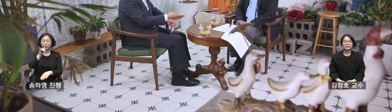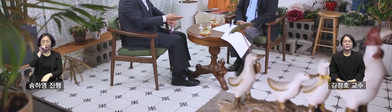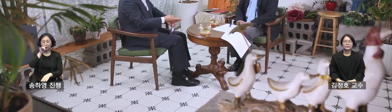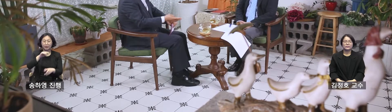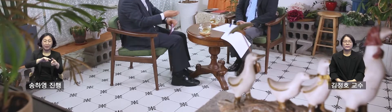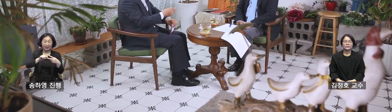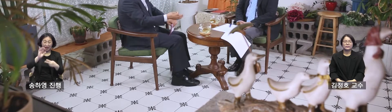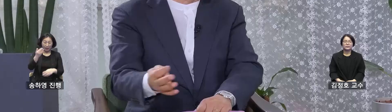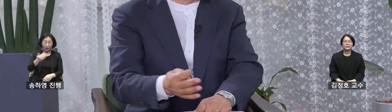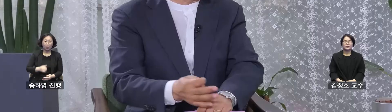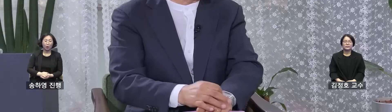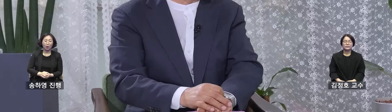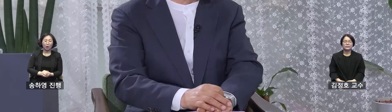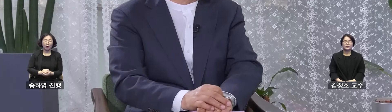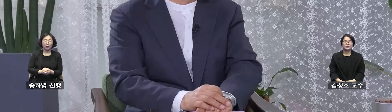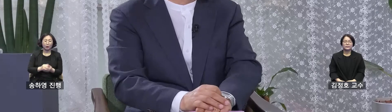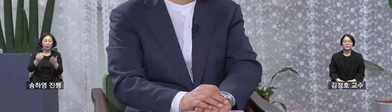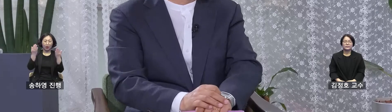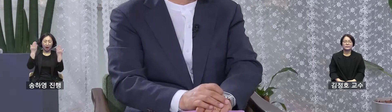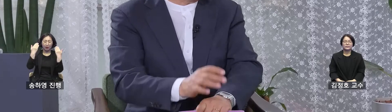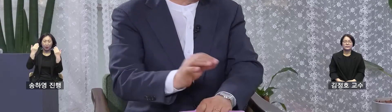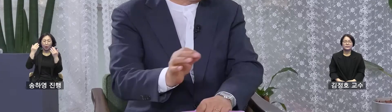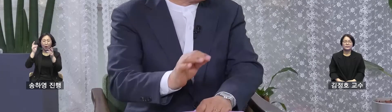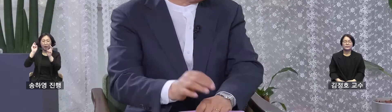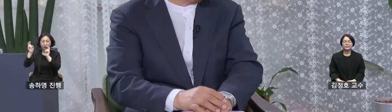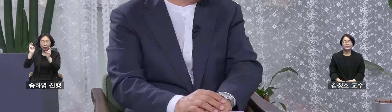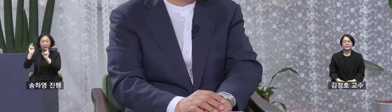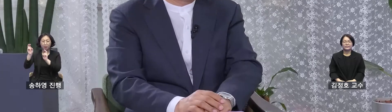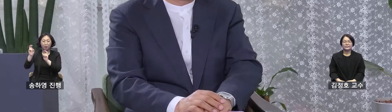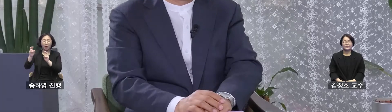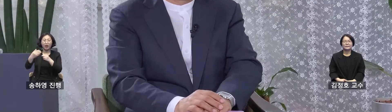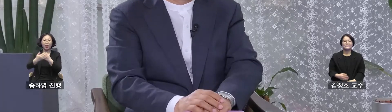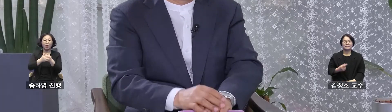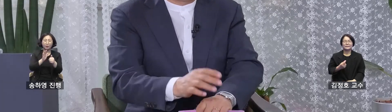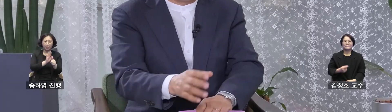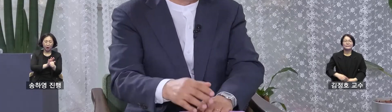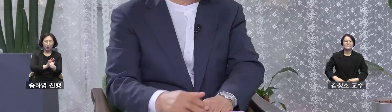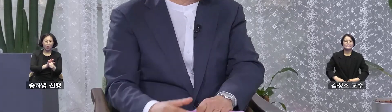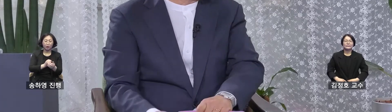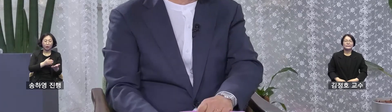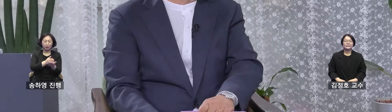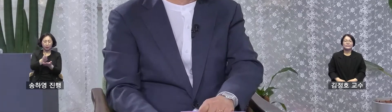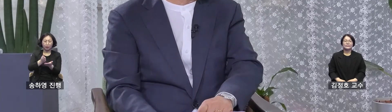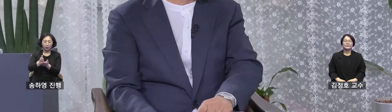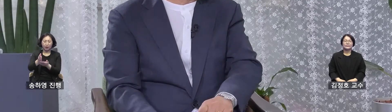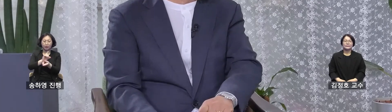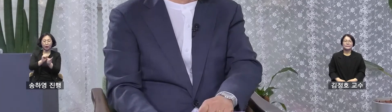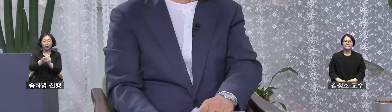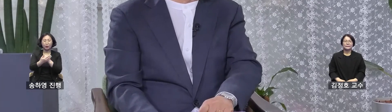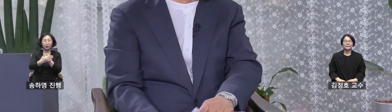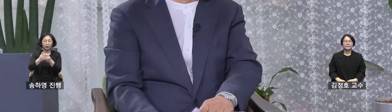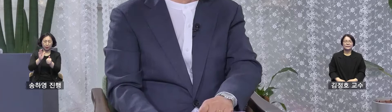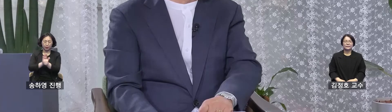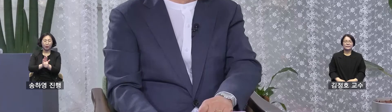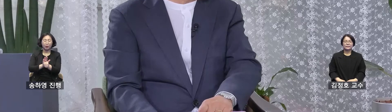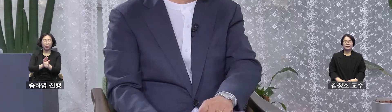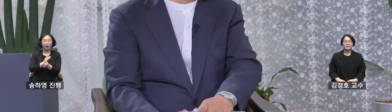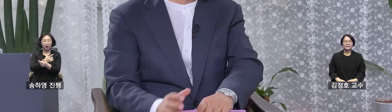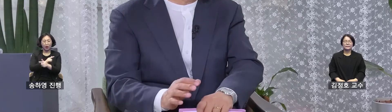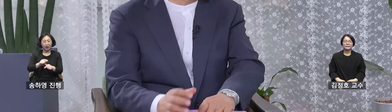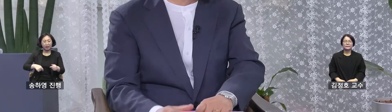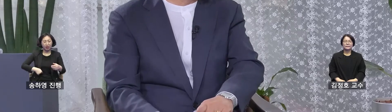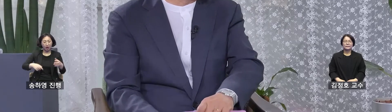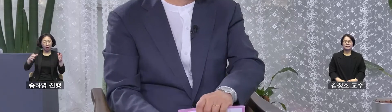산학 협력, 네. 학제 간의 협력, 네. 전공 간의 네. 그다음에 국제 간의도 협력 이런